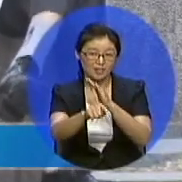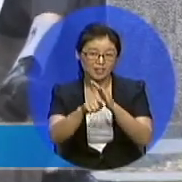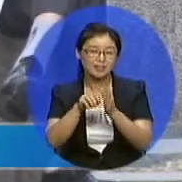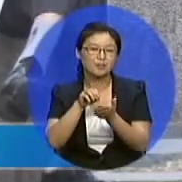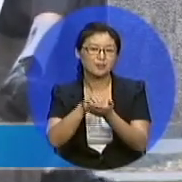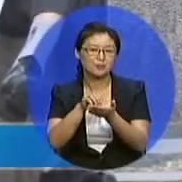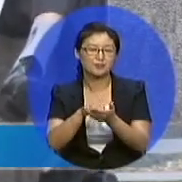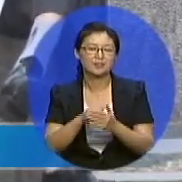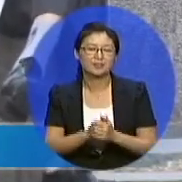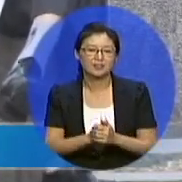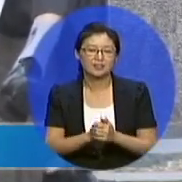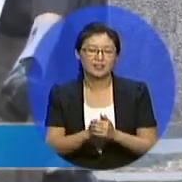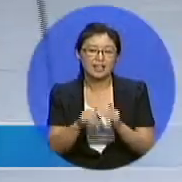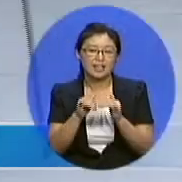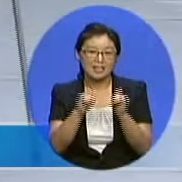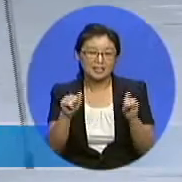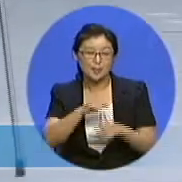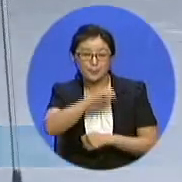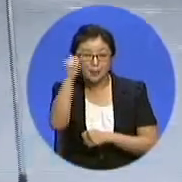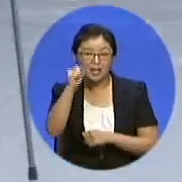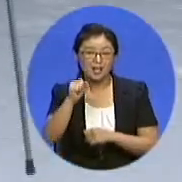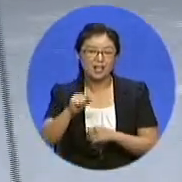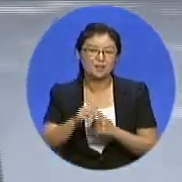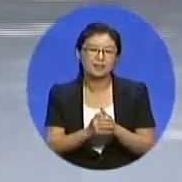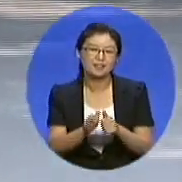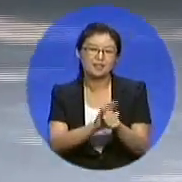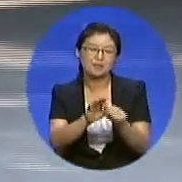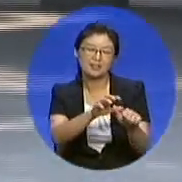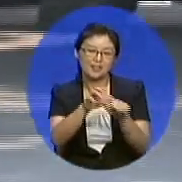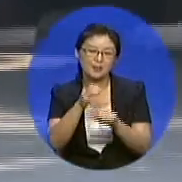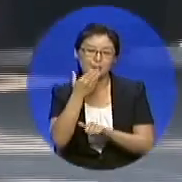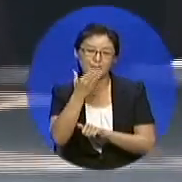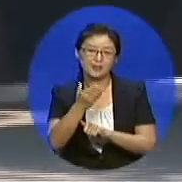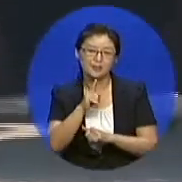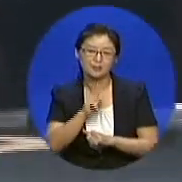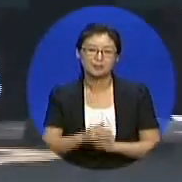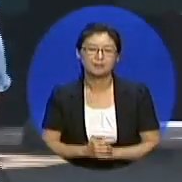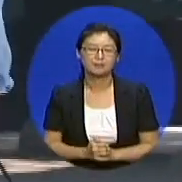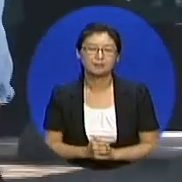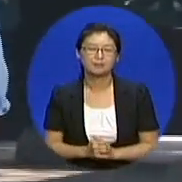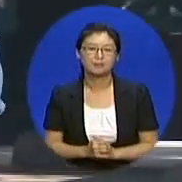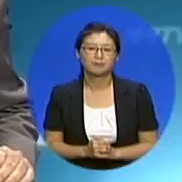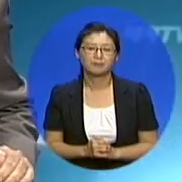접수를 한 후 대상자 적격이 확인되면 서비스를 이용할 수 있다고 밝혔습니다.